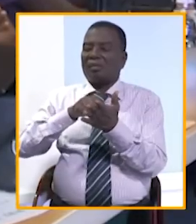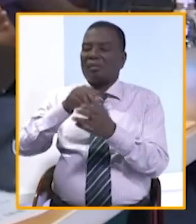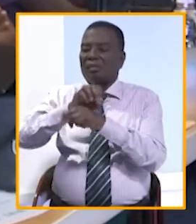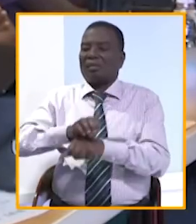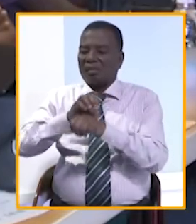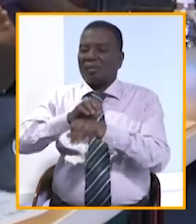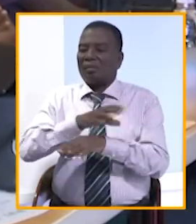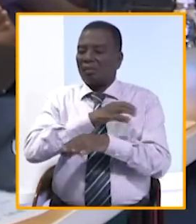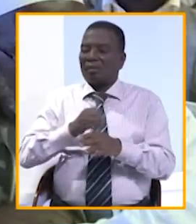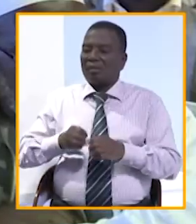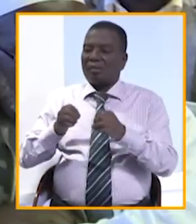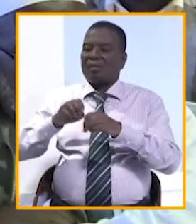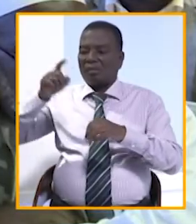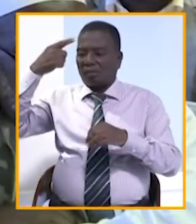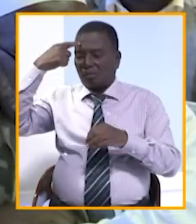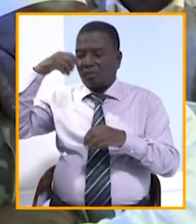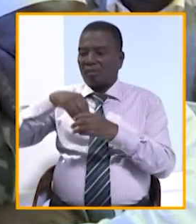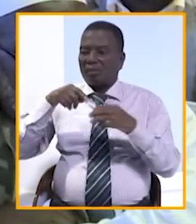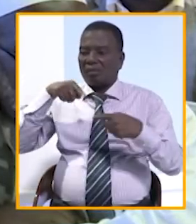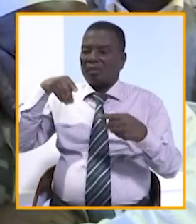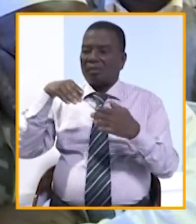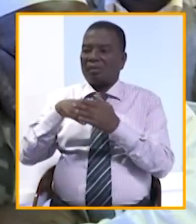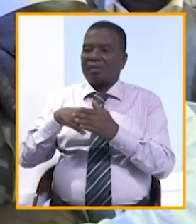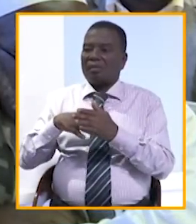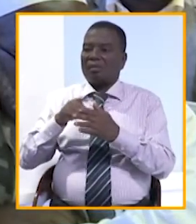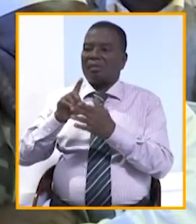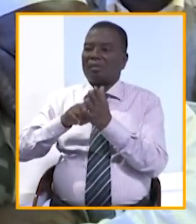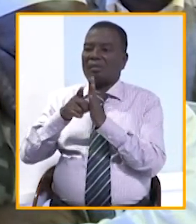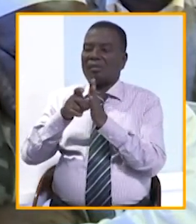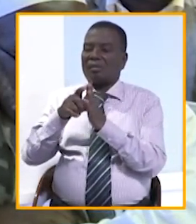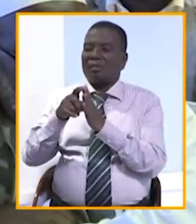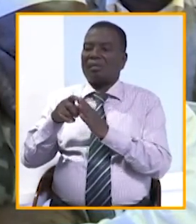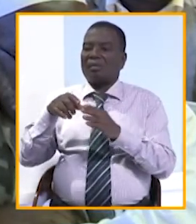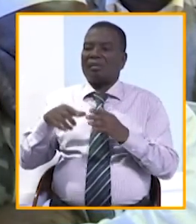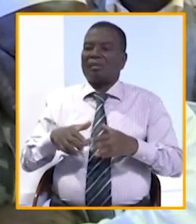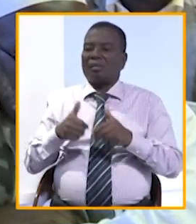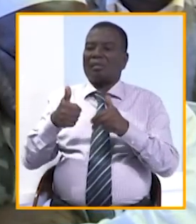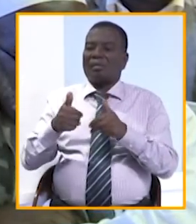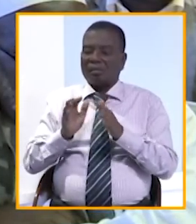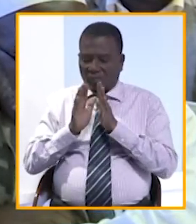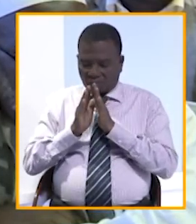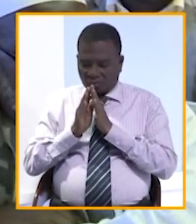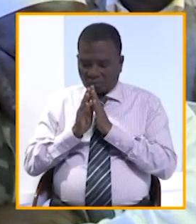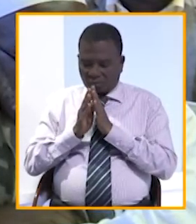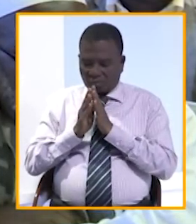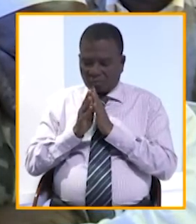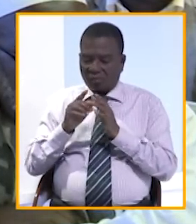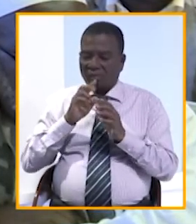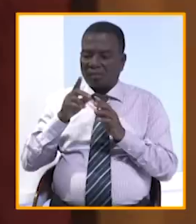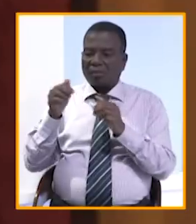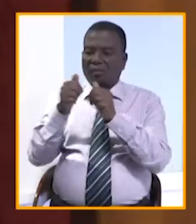mal les efforts du gouvernement dans la lutte contre ce virus. Les soins et les prières doivent se